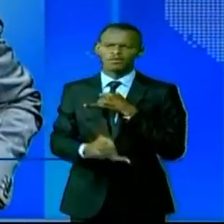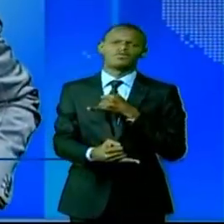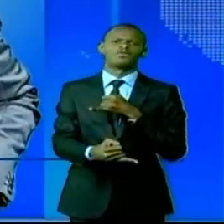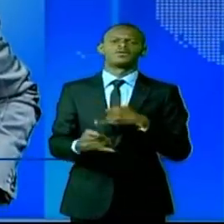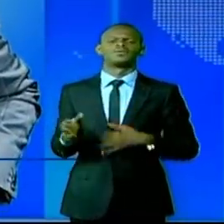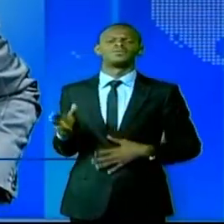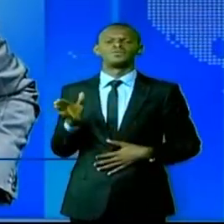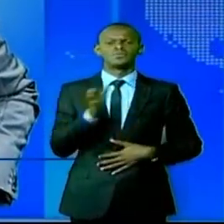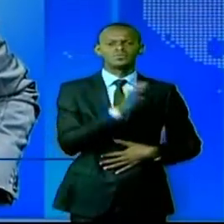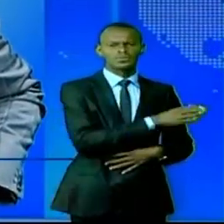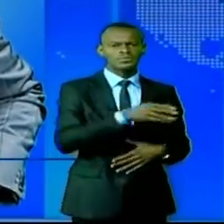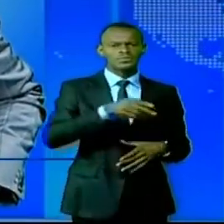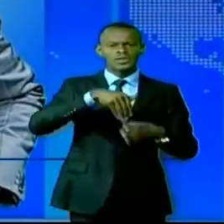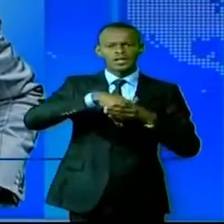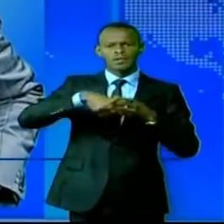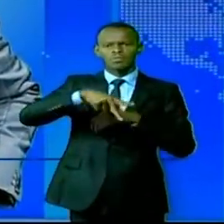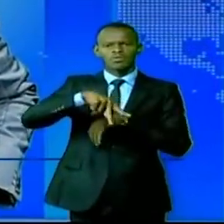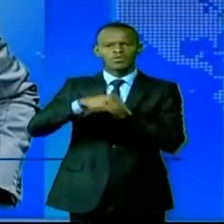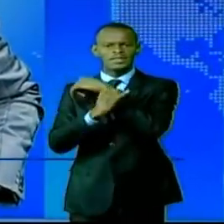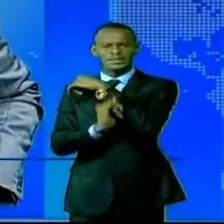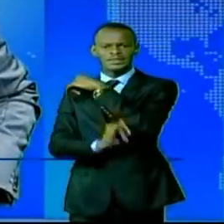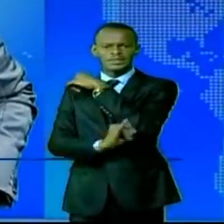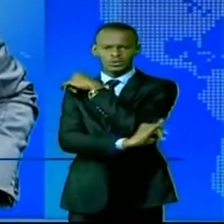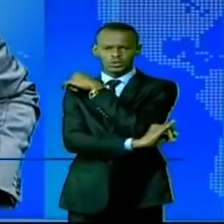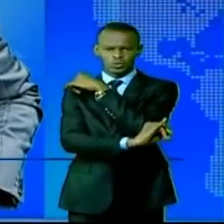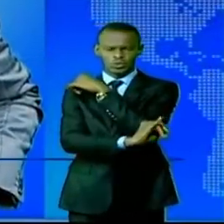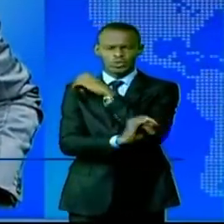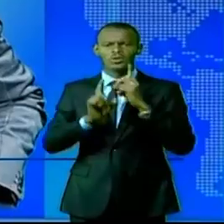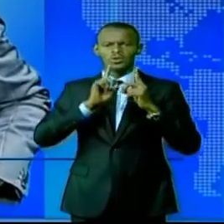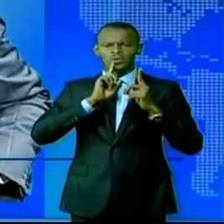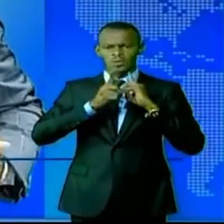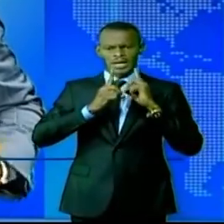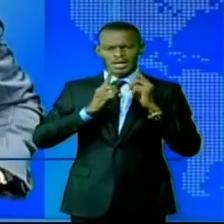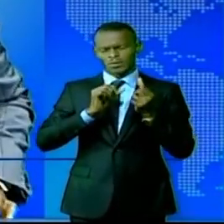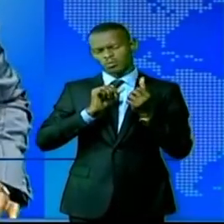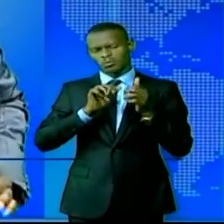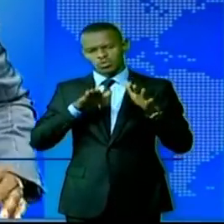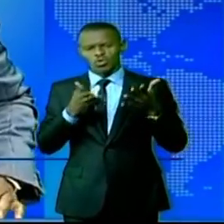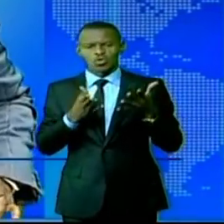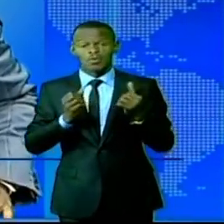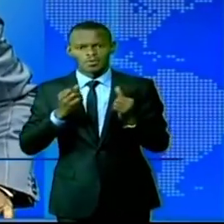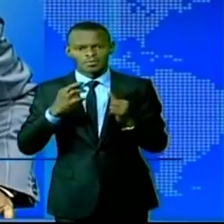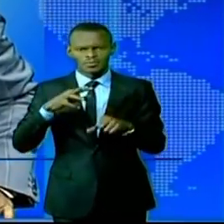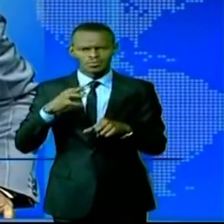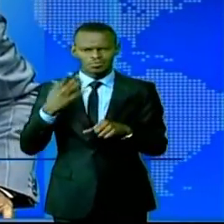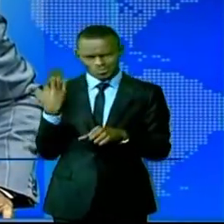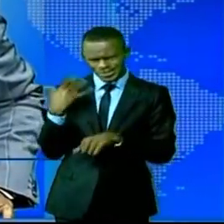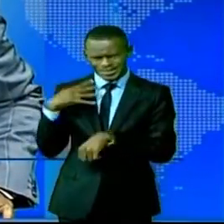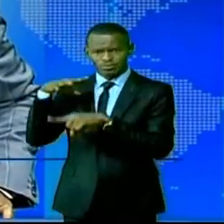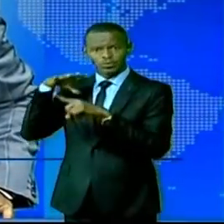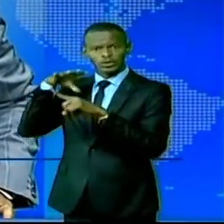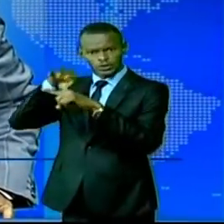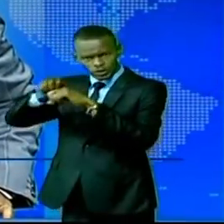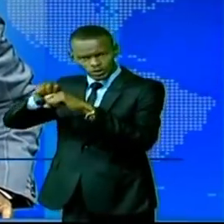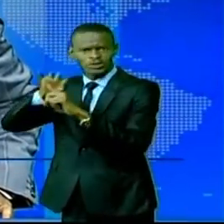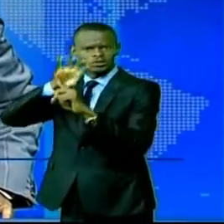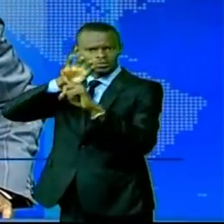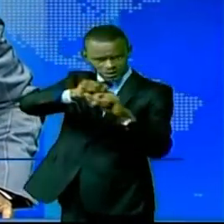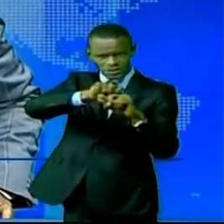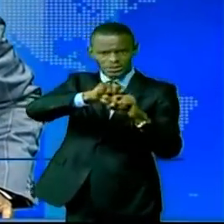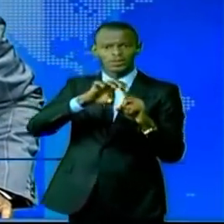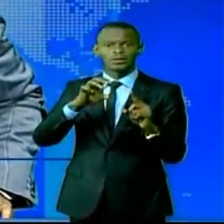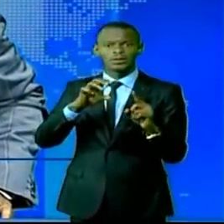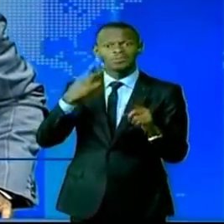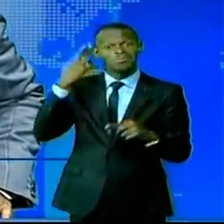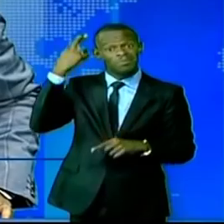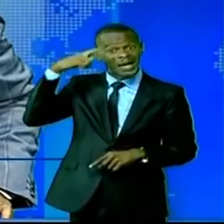Dans la province de l'Ituri, pour parler de la présentation de rebelles par le gouverneur militaire Johnny Luboya